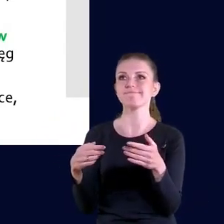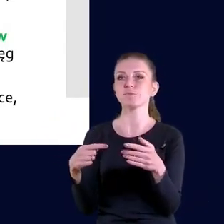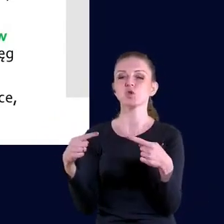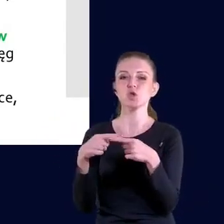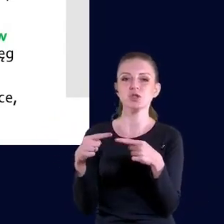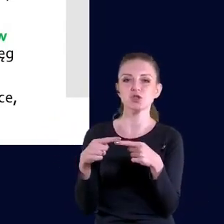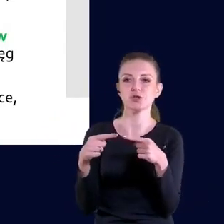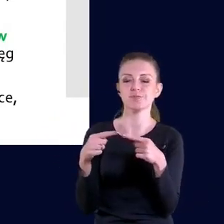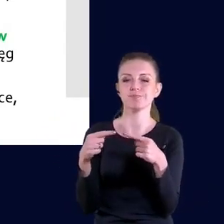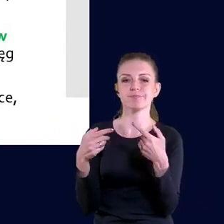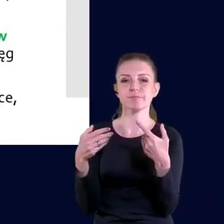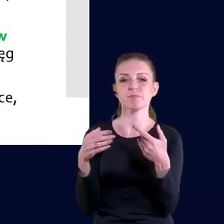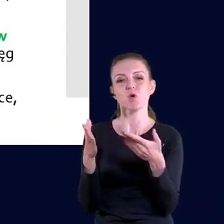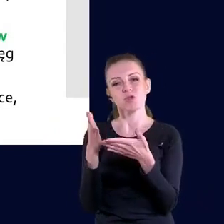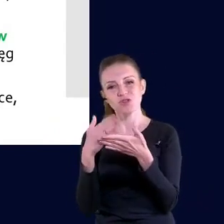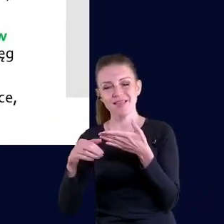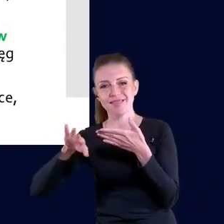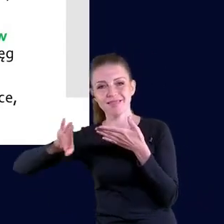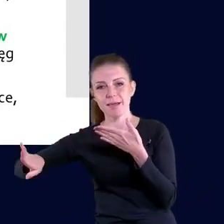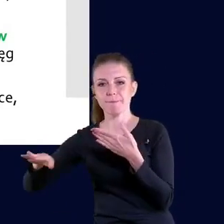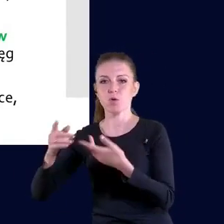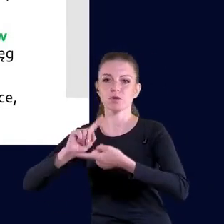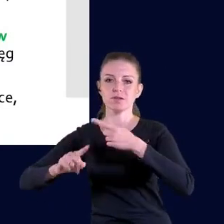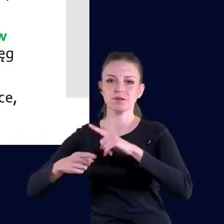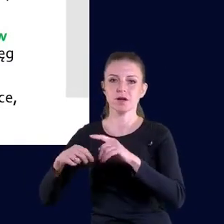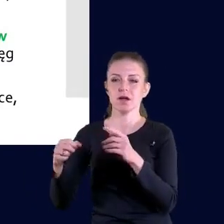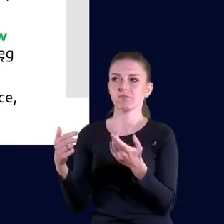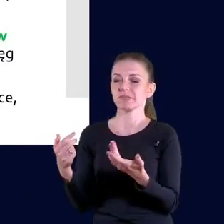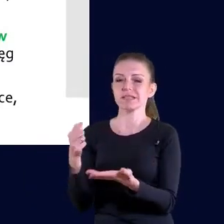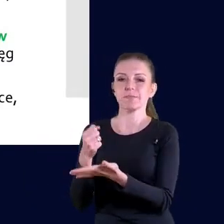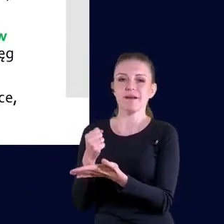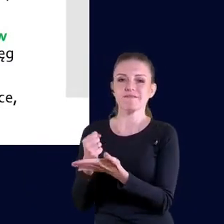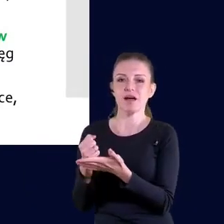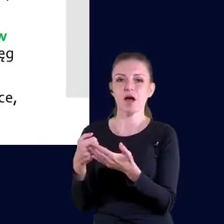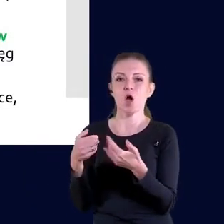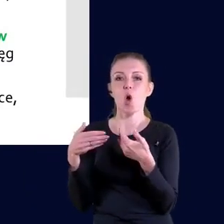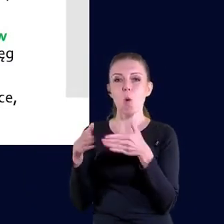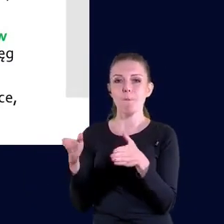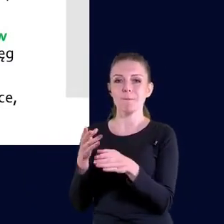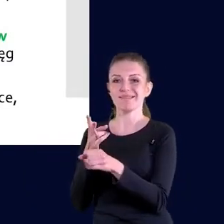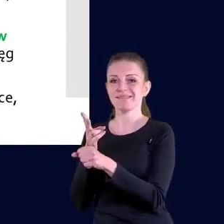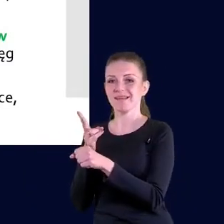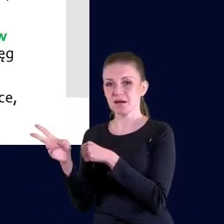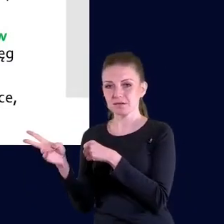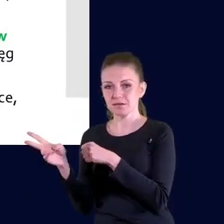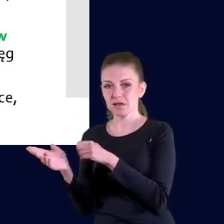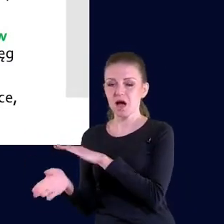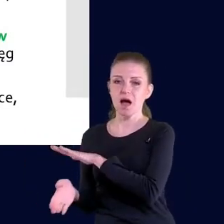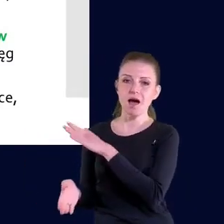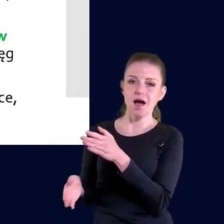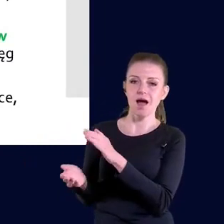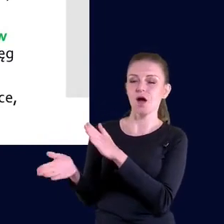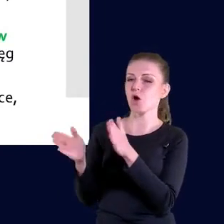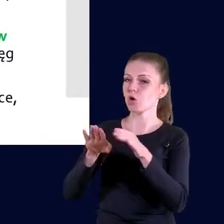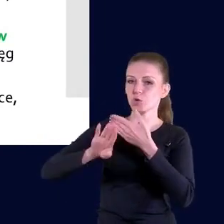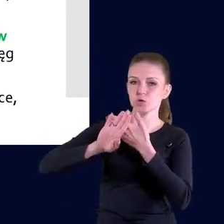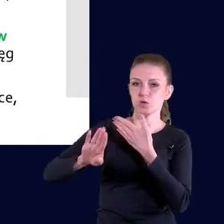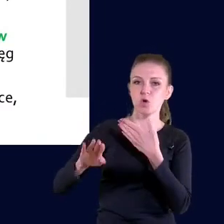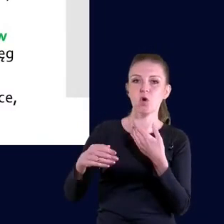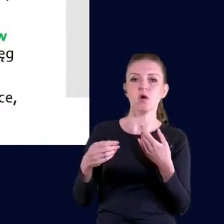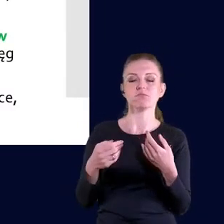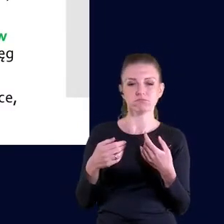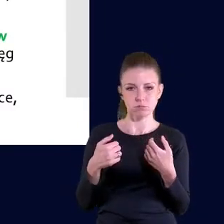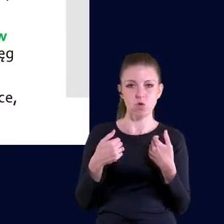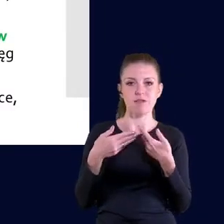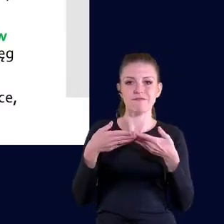obszarów są to oddzielne polityki na przykład polityka dotycząca polityka dotycząca otwierania